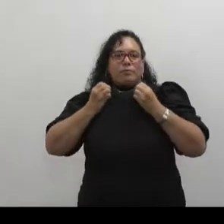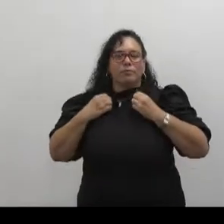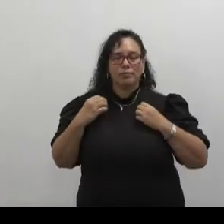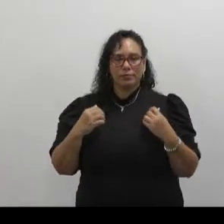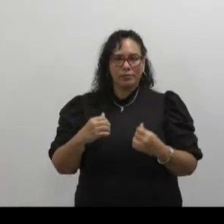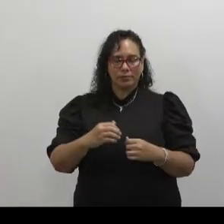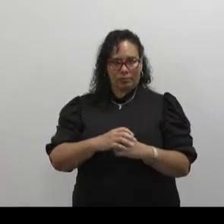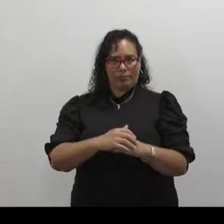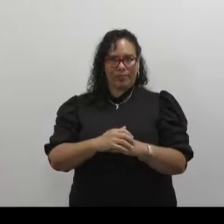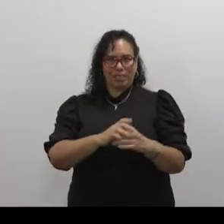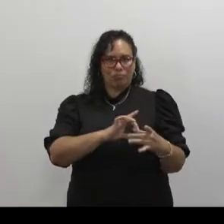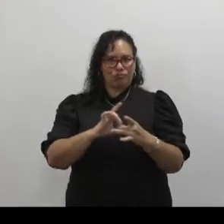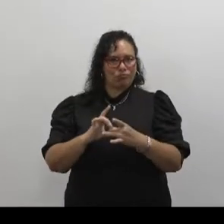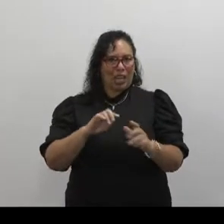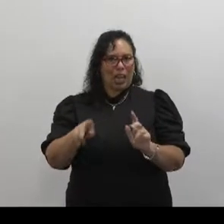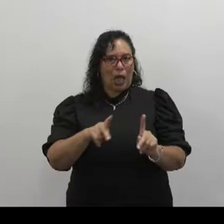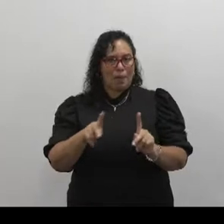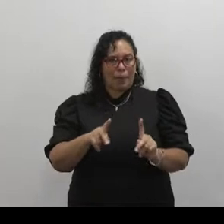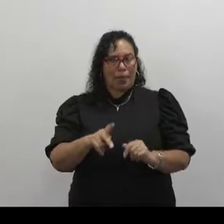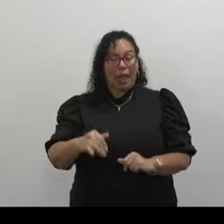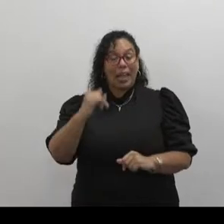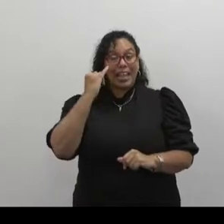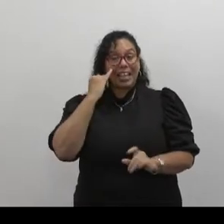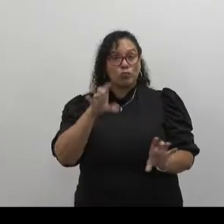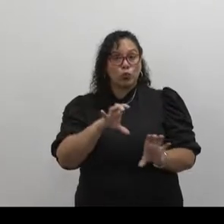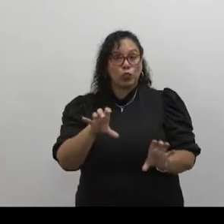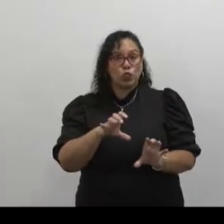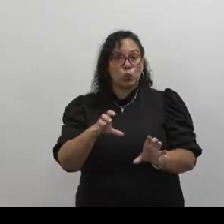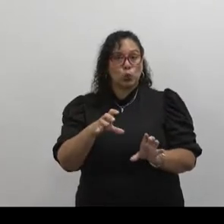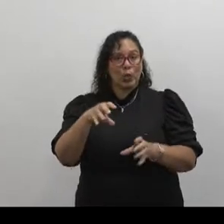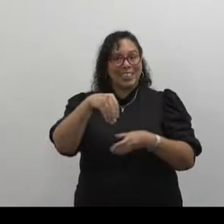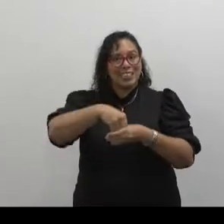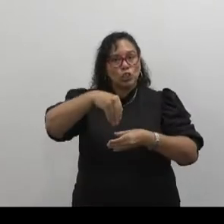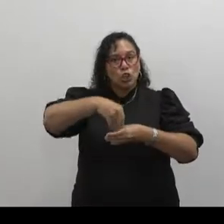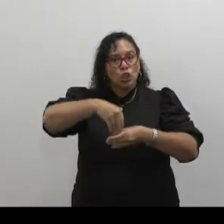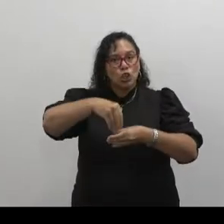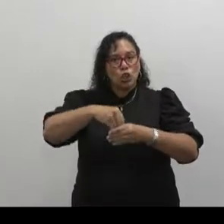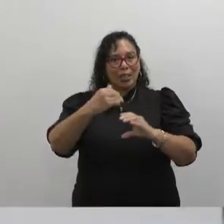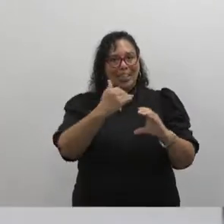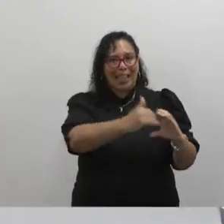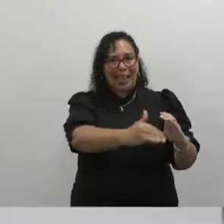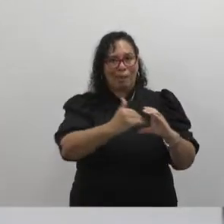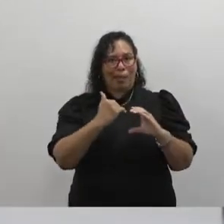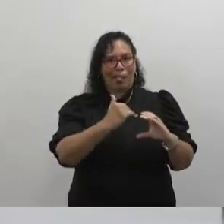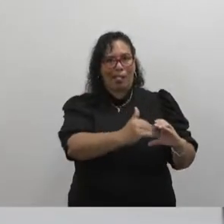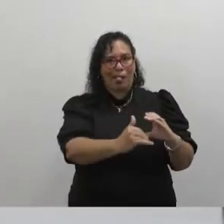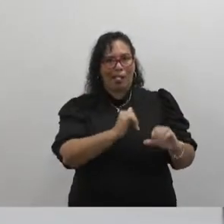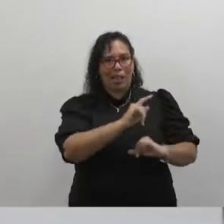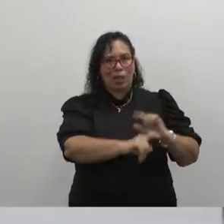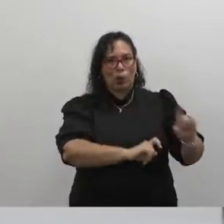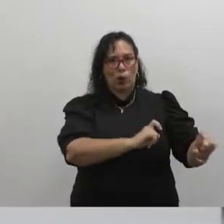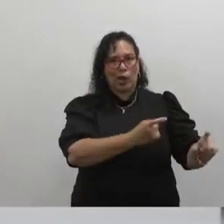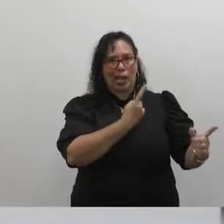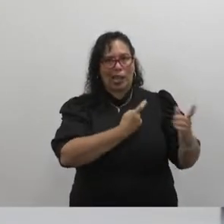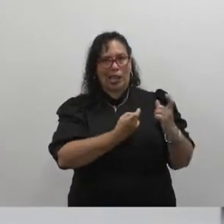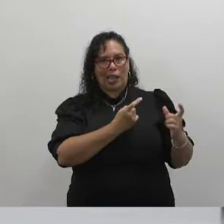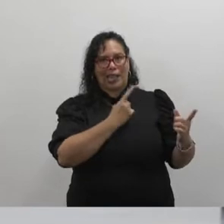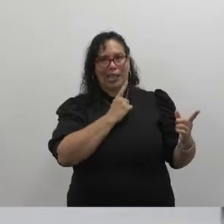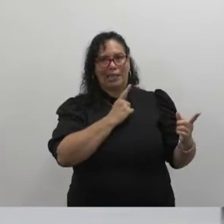mất tệ để khiêm chọn chạy làm lệnh đẹp con tên nâng mà hạ chân cái châu rùm nữa nghe